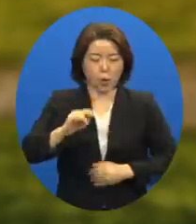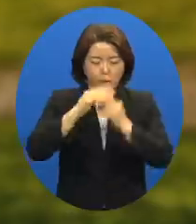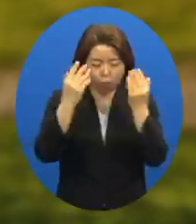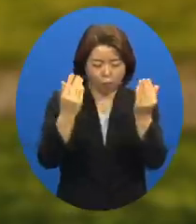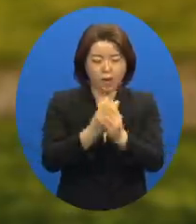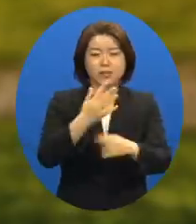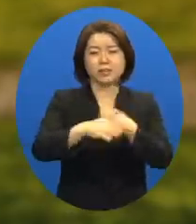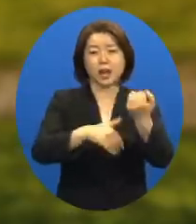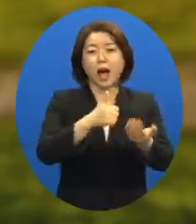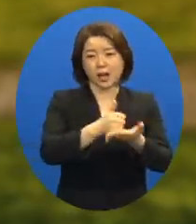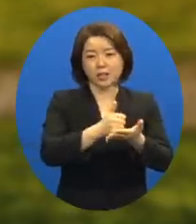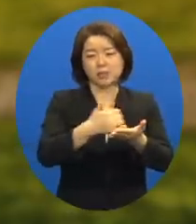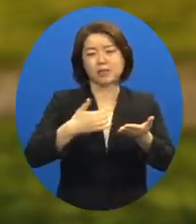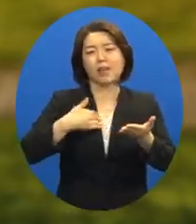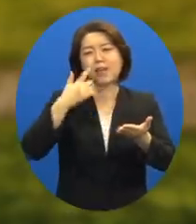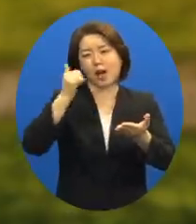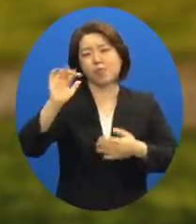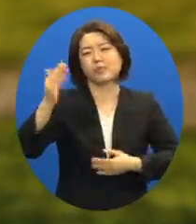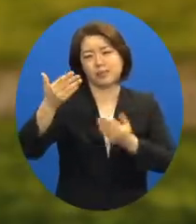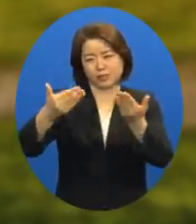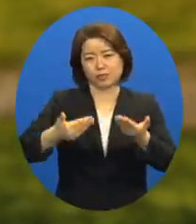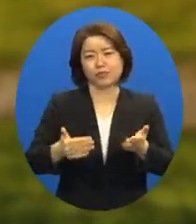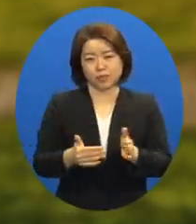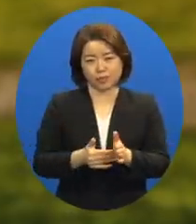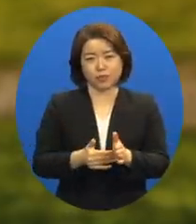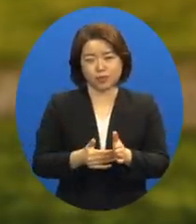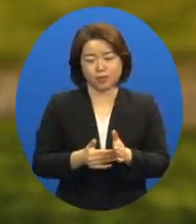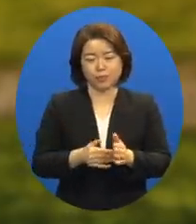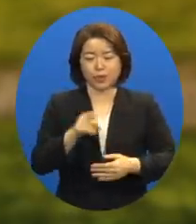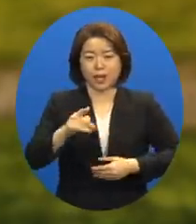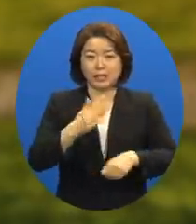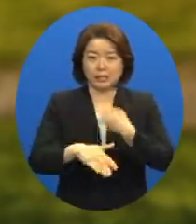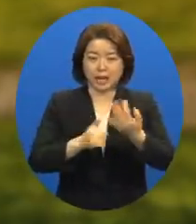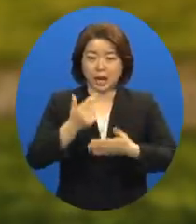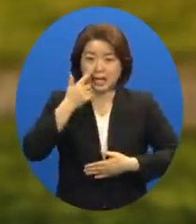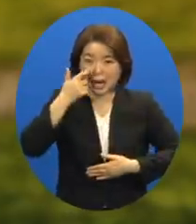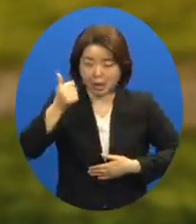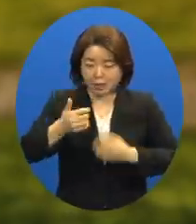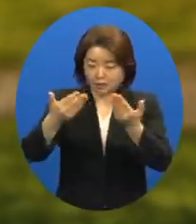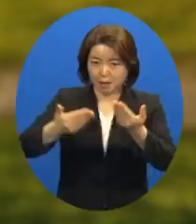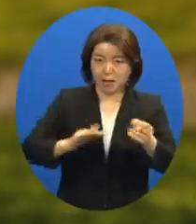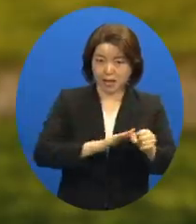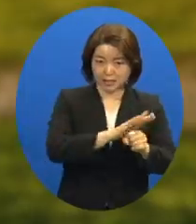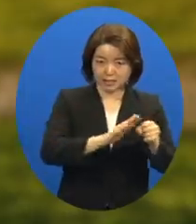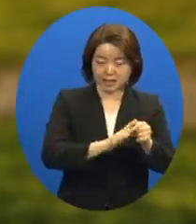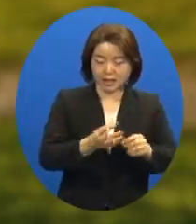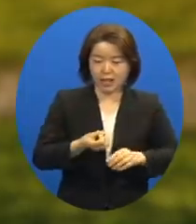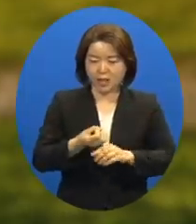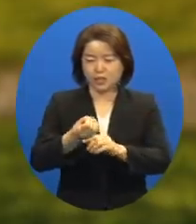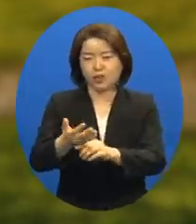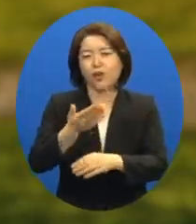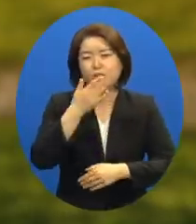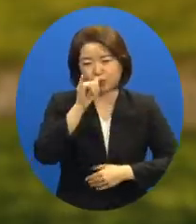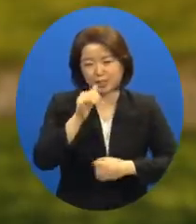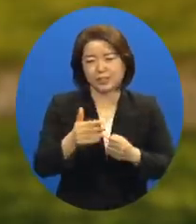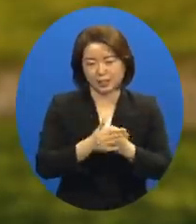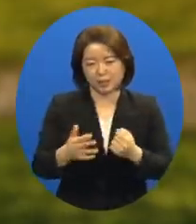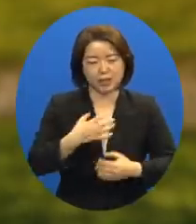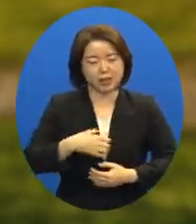하나님이 아버지가 되어주셨고 그 하나님 아버지께 받은 사랑을 전해줄 수 있기 때문입니다.